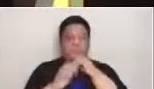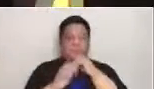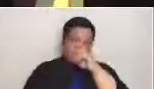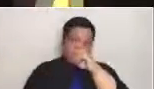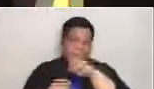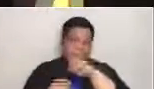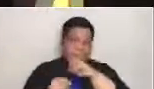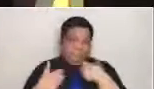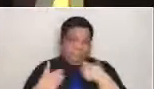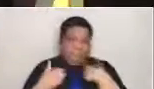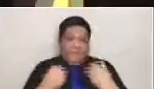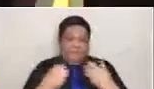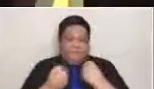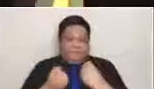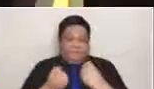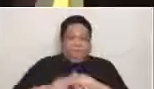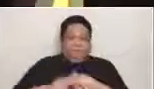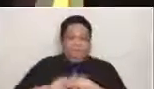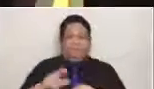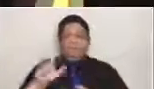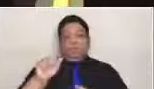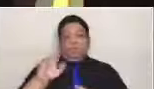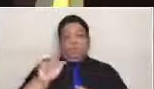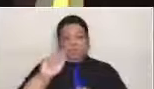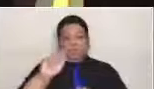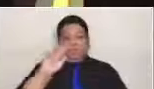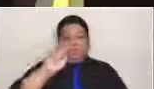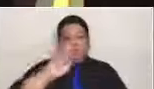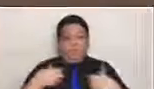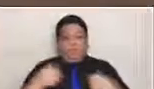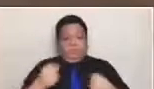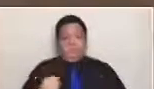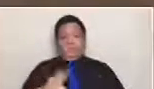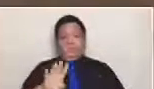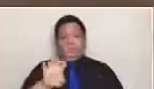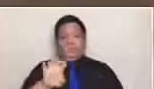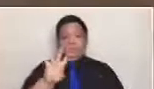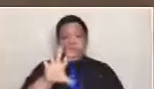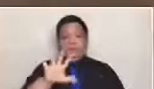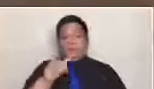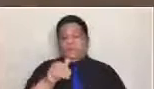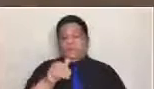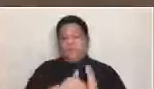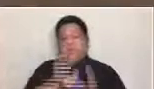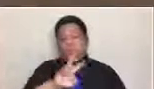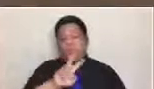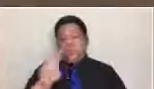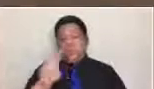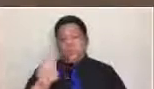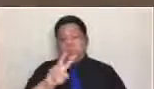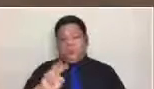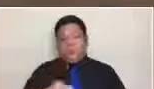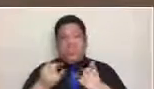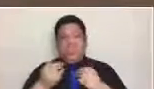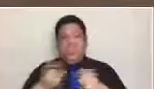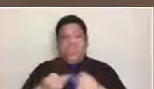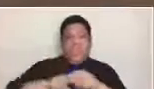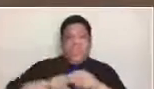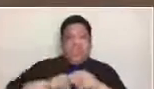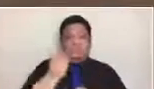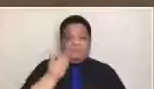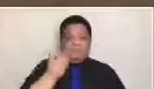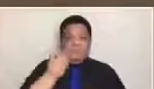ni MMDA Chairman Benhor Abalos. Ito ang kinumpirma ng kanyang apo at kasalukuyang Mandaluyong City